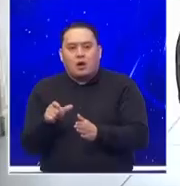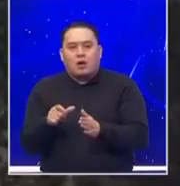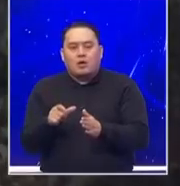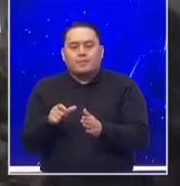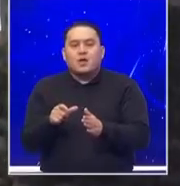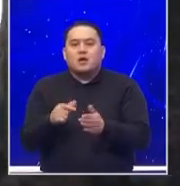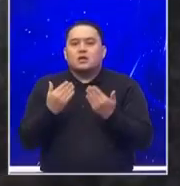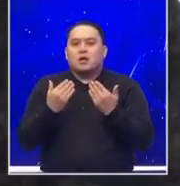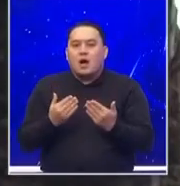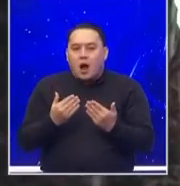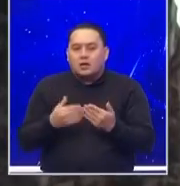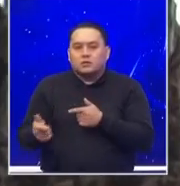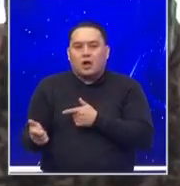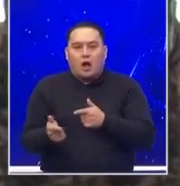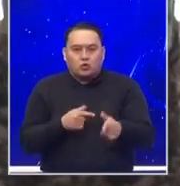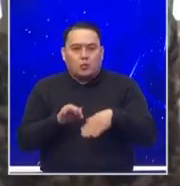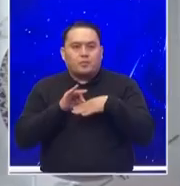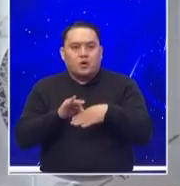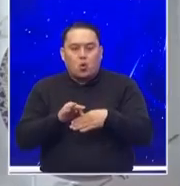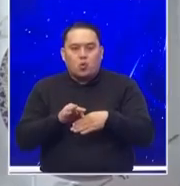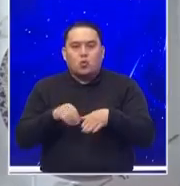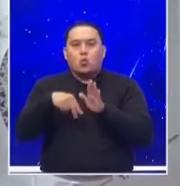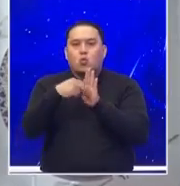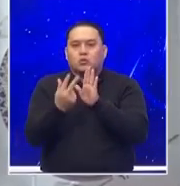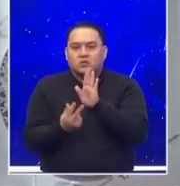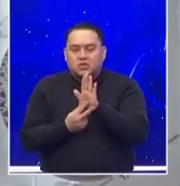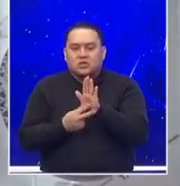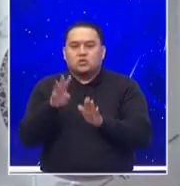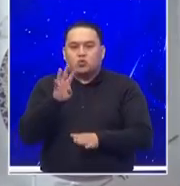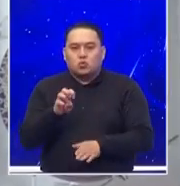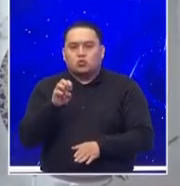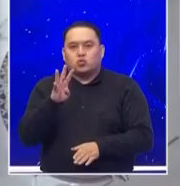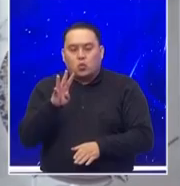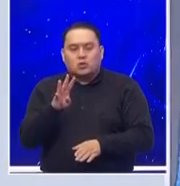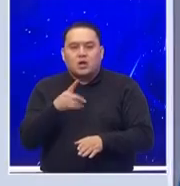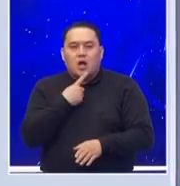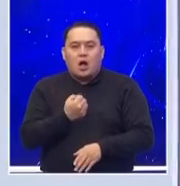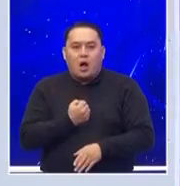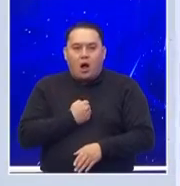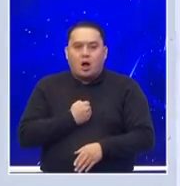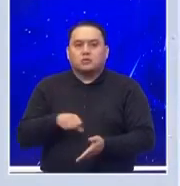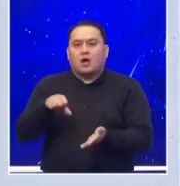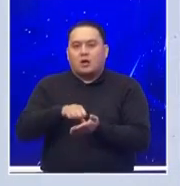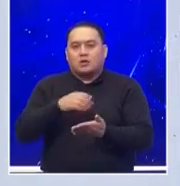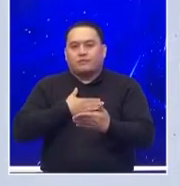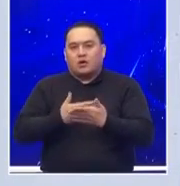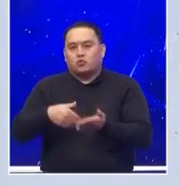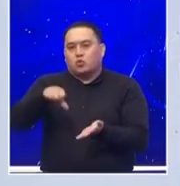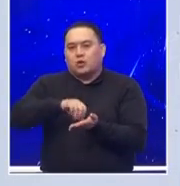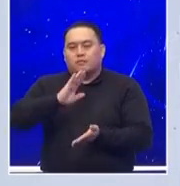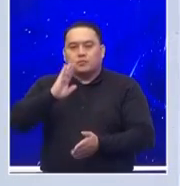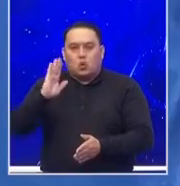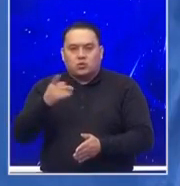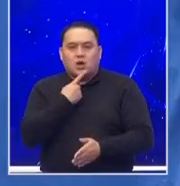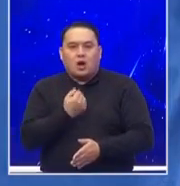тұр. Қазір жер-жерде дайындық жүріп жатыр. Нөмірі 18-404 әскери бөлімі де саяси науқаннан тыс қалған жоқ. Сайлау қарсаңда